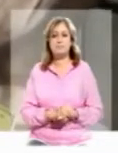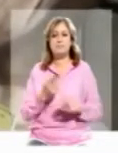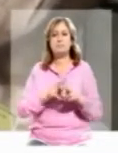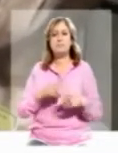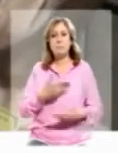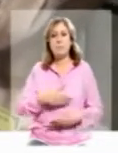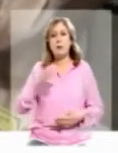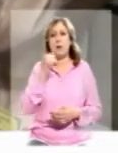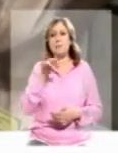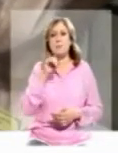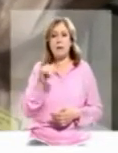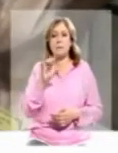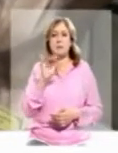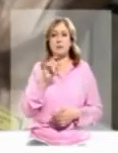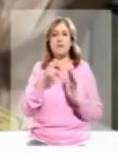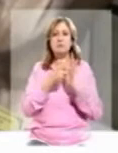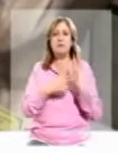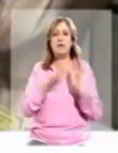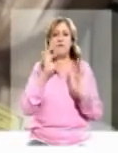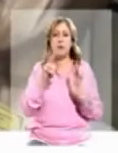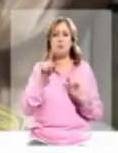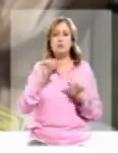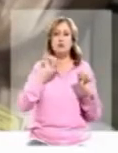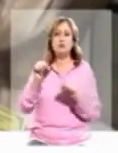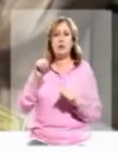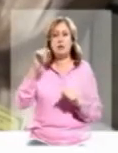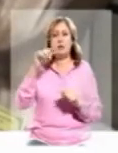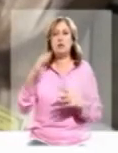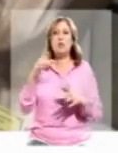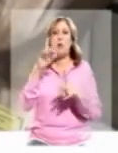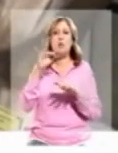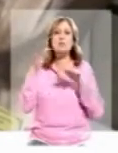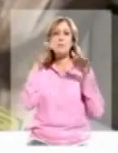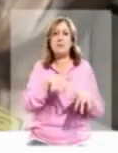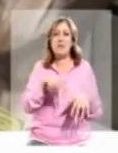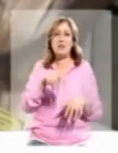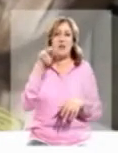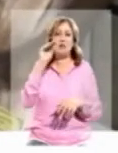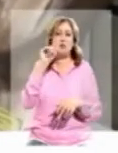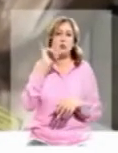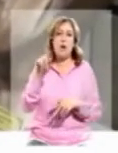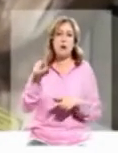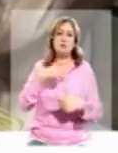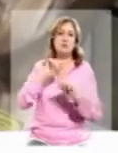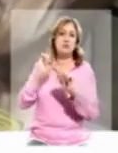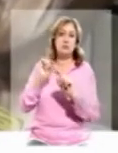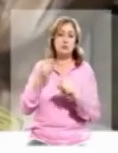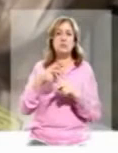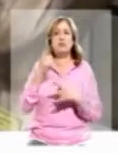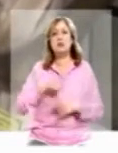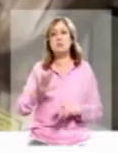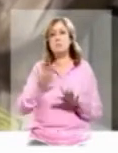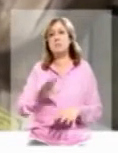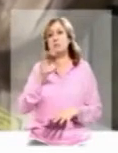Это бюст Айтбай Батыра. В 18 веке он защищал родину от вторжения джунгаров за независимость. Родился в районном центре Сарыколь.